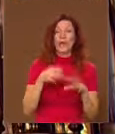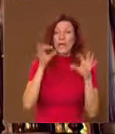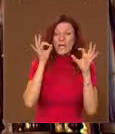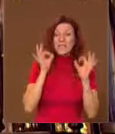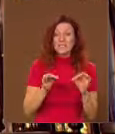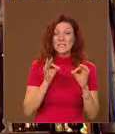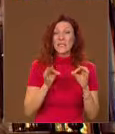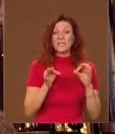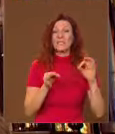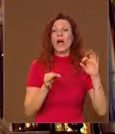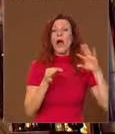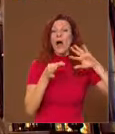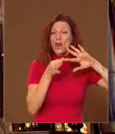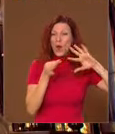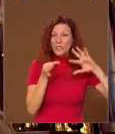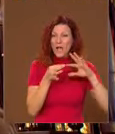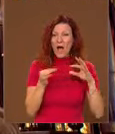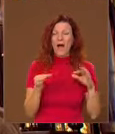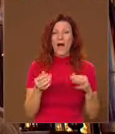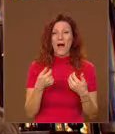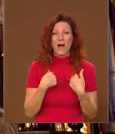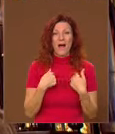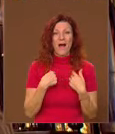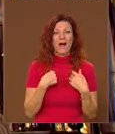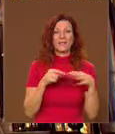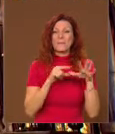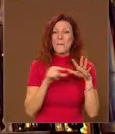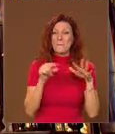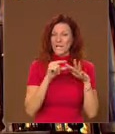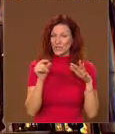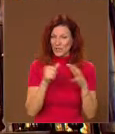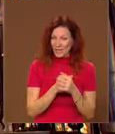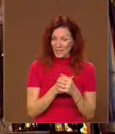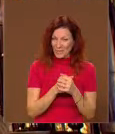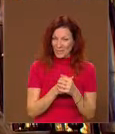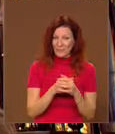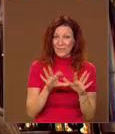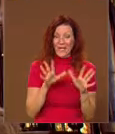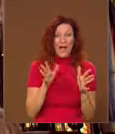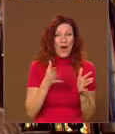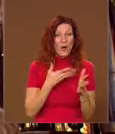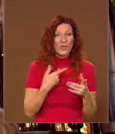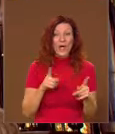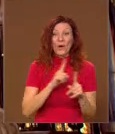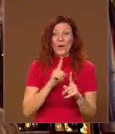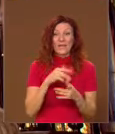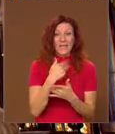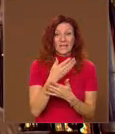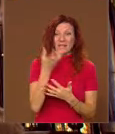истинската лоза, а всички ние сме пръчките. И ако някой не дава